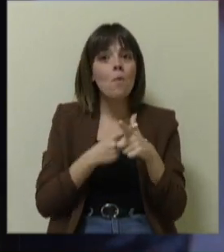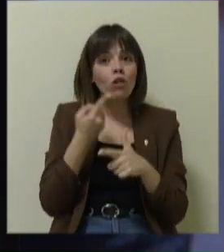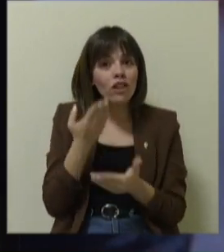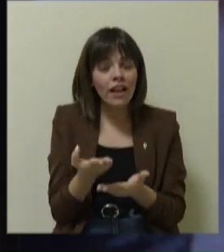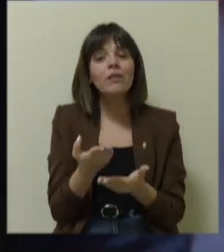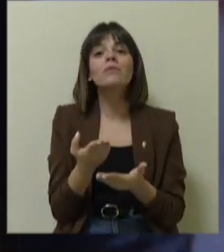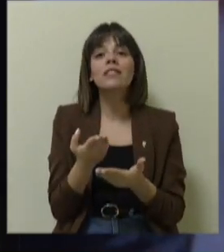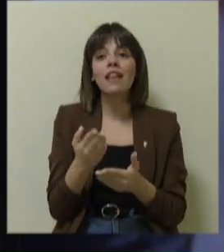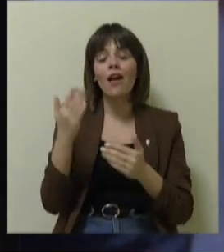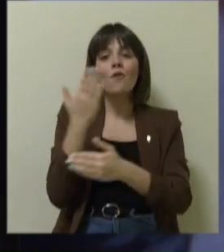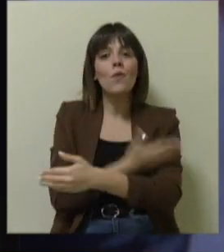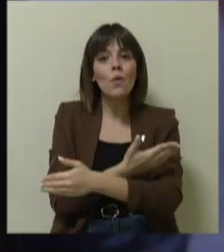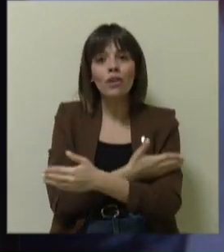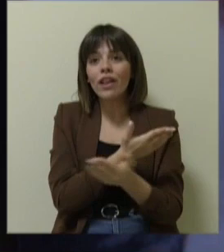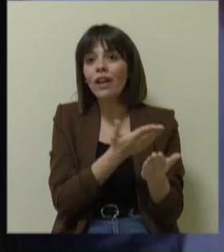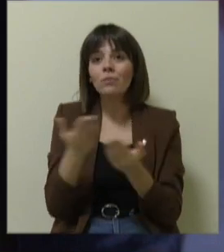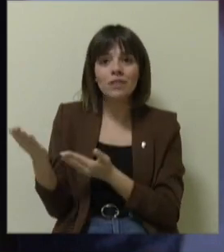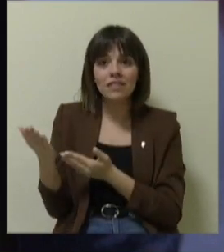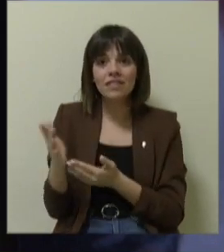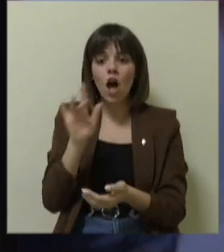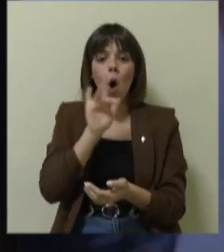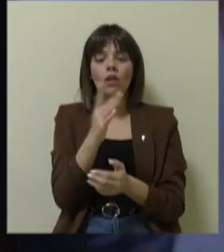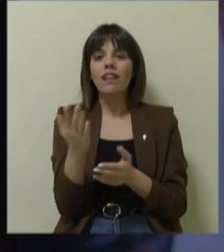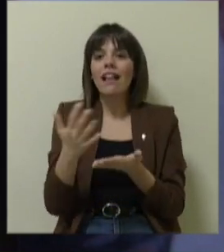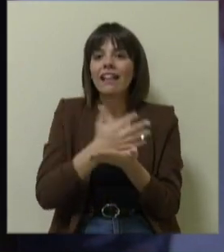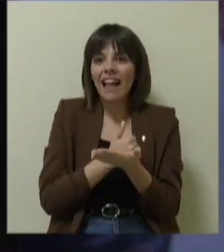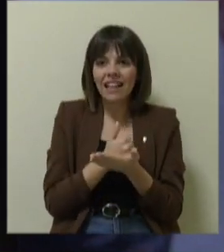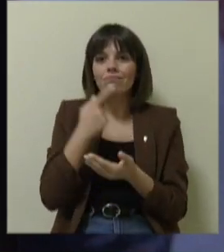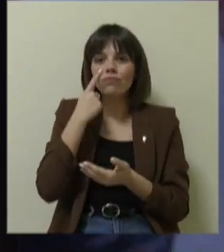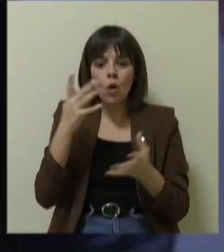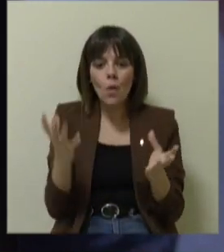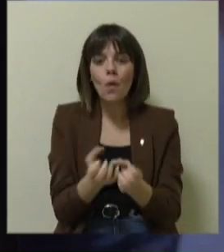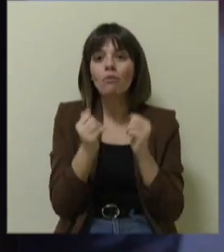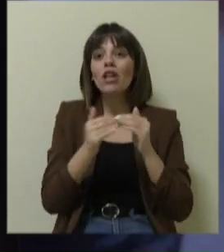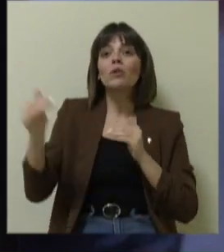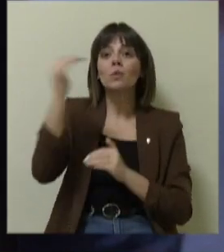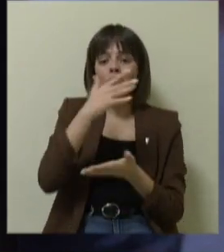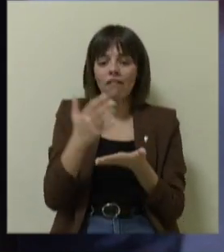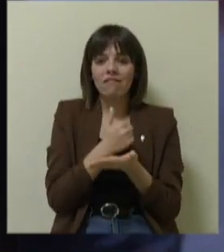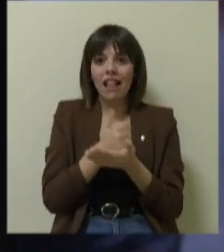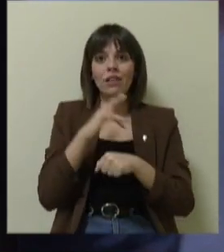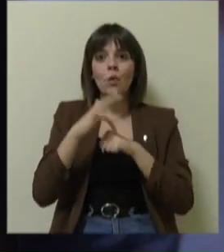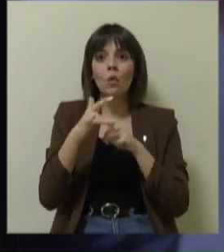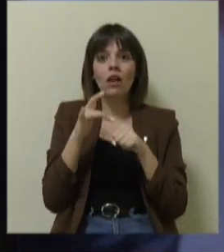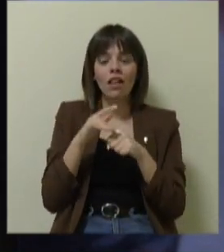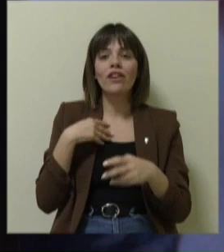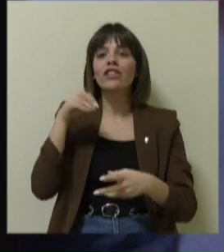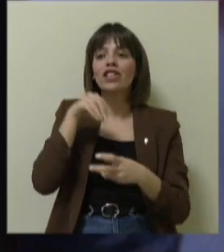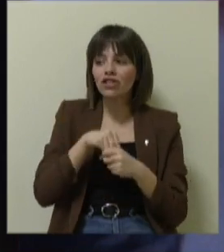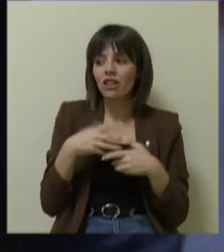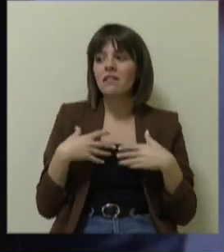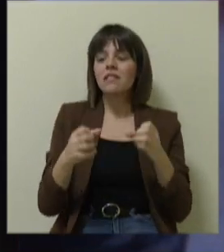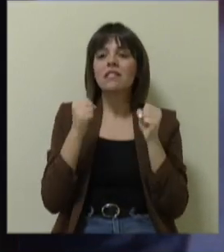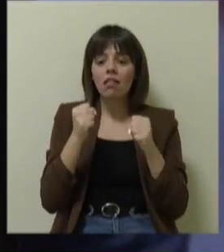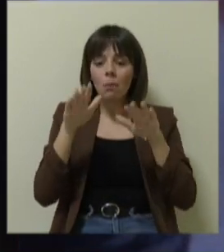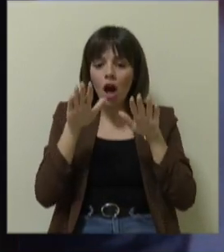projelerimizle ülkemizi orta gelir tuzağından kurtarıp yüksek gelirli ülkeler arasında sağlam